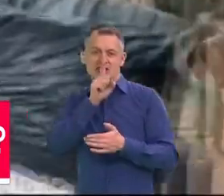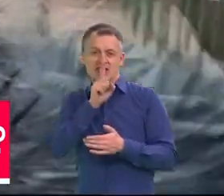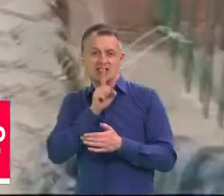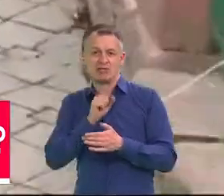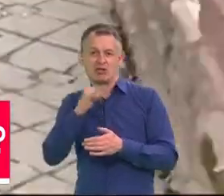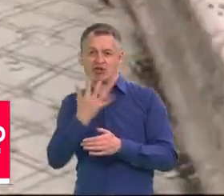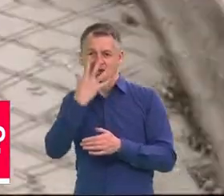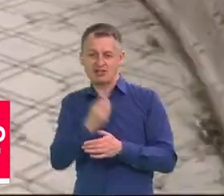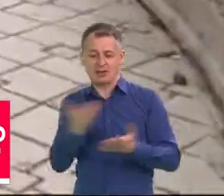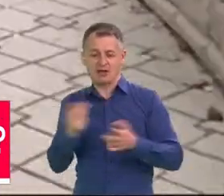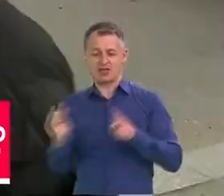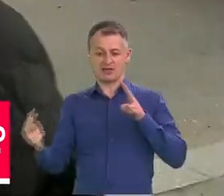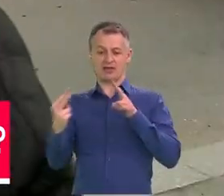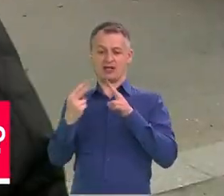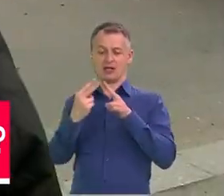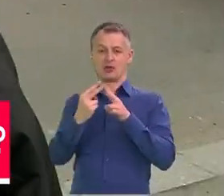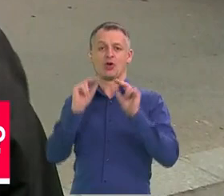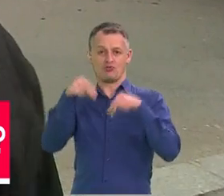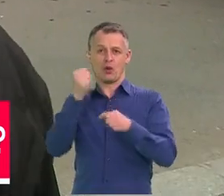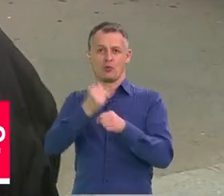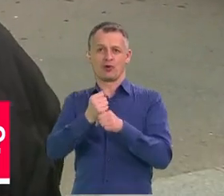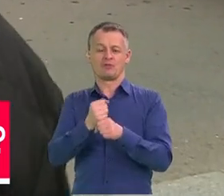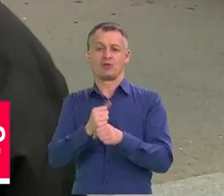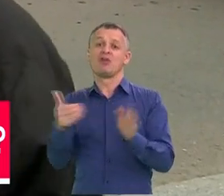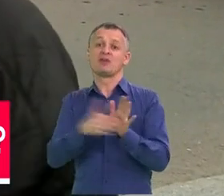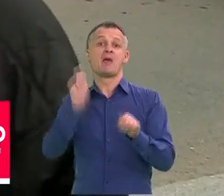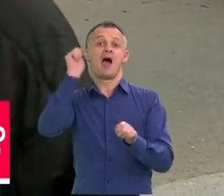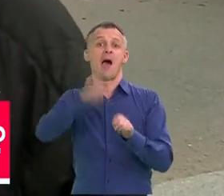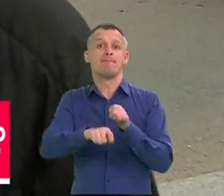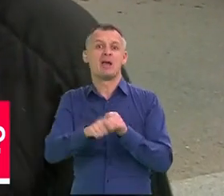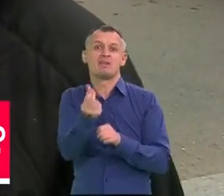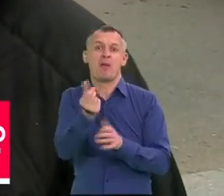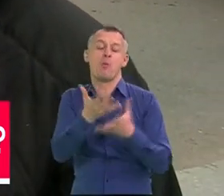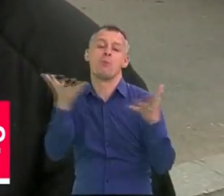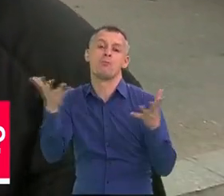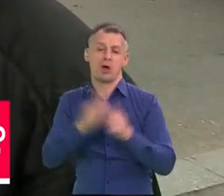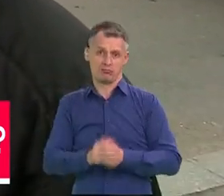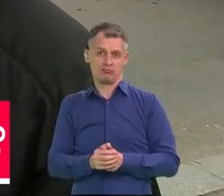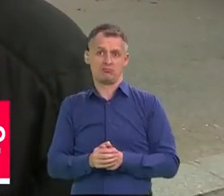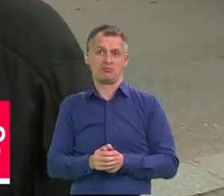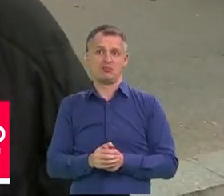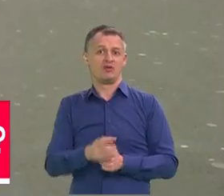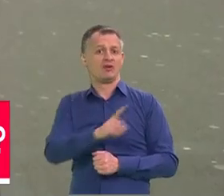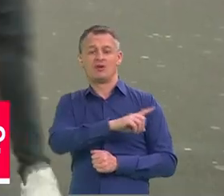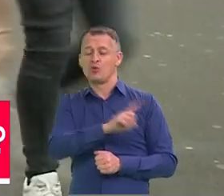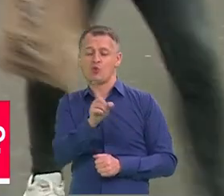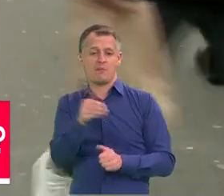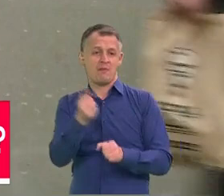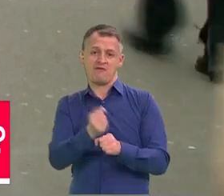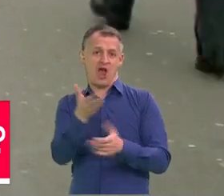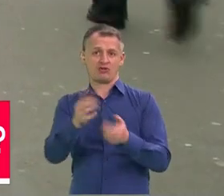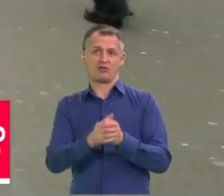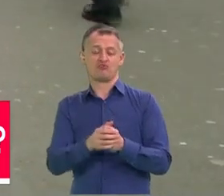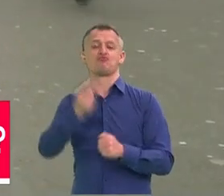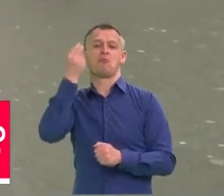drum spre serviciu. Soluția? Amenzi usturătoare. Amenzi usturătoare. Să nu mai facă. Eu zic că e cel mai bine